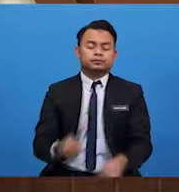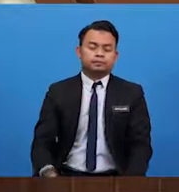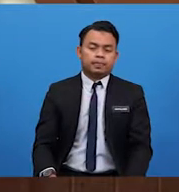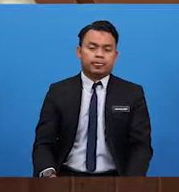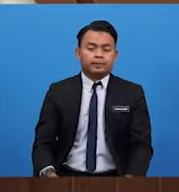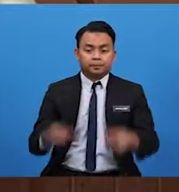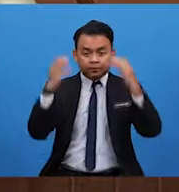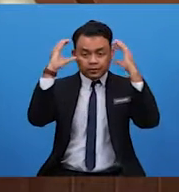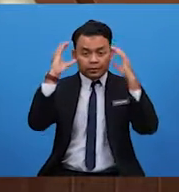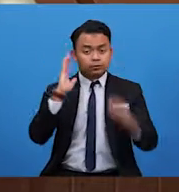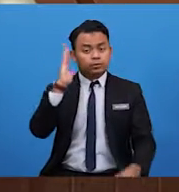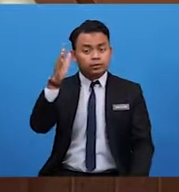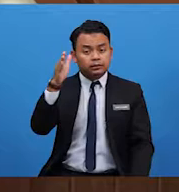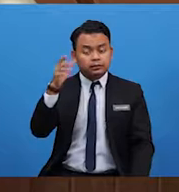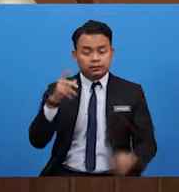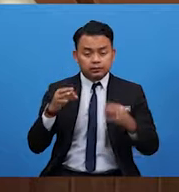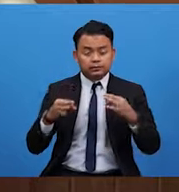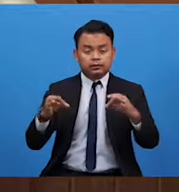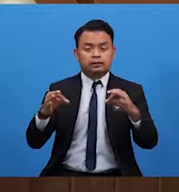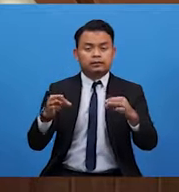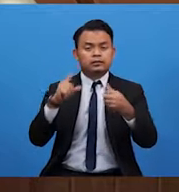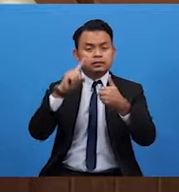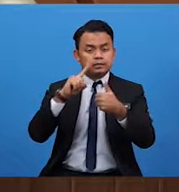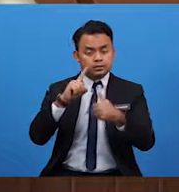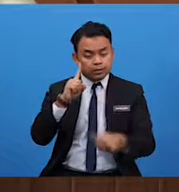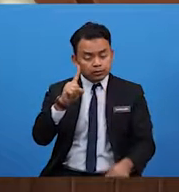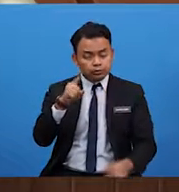Cikgu akan terangkan satu persatu setiap elemen ini.